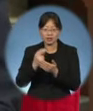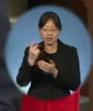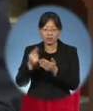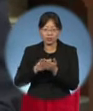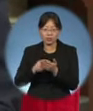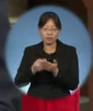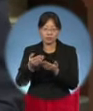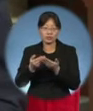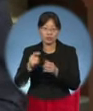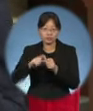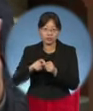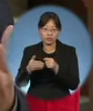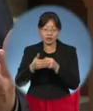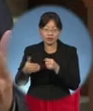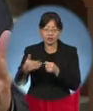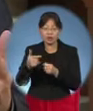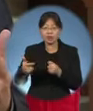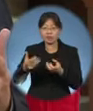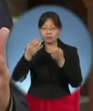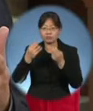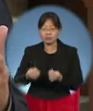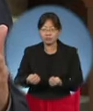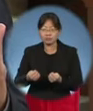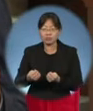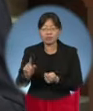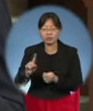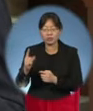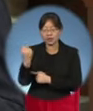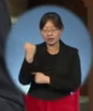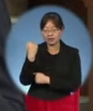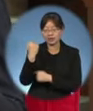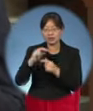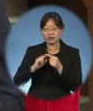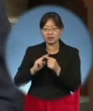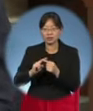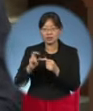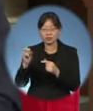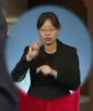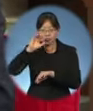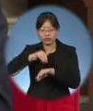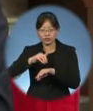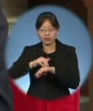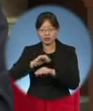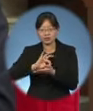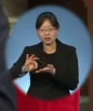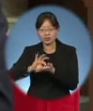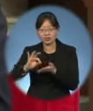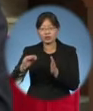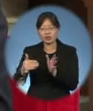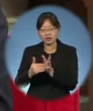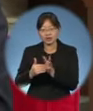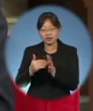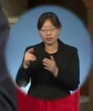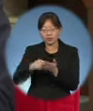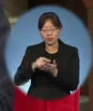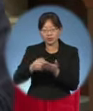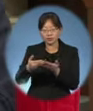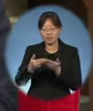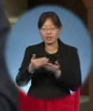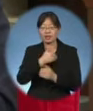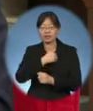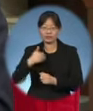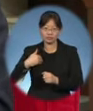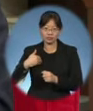보상하기 위해서는 너무나 많은 에너지와 훈련을 소비해야지만 보상받을 수 있게 됩니다. 그건